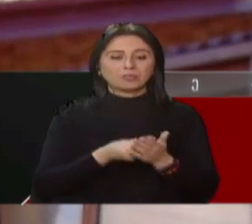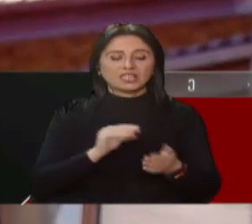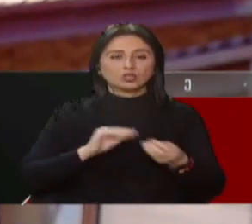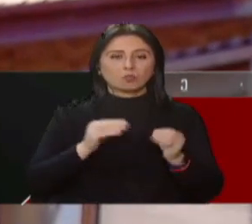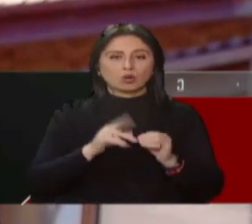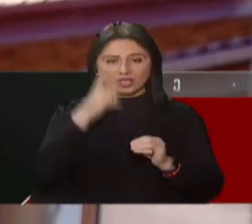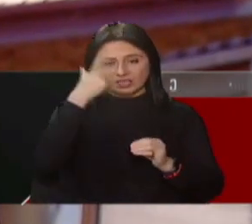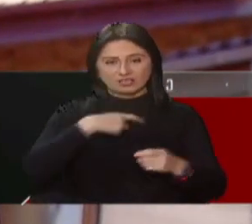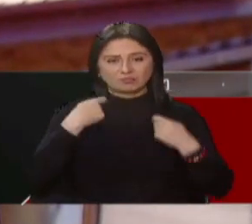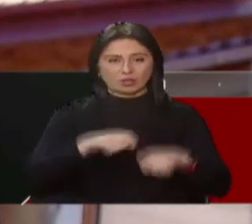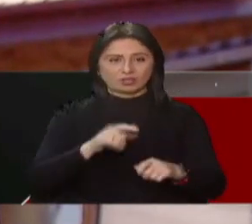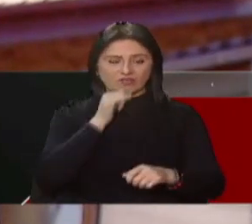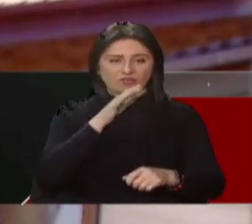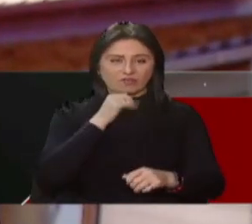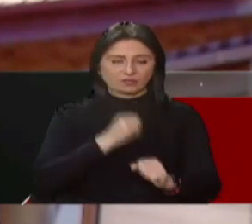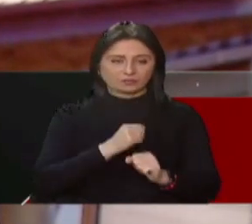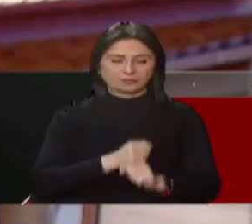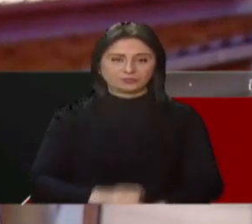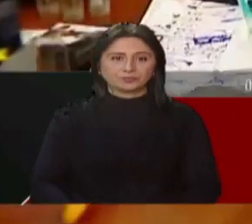პრობლემები, რის გამოც მიიღო ასეთი გადაწყვეტილება.